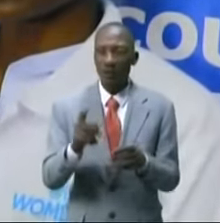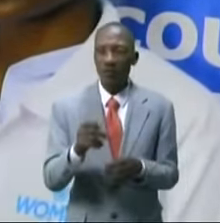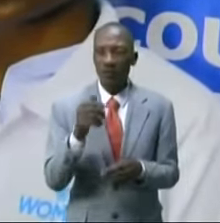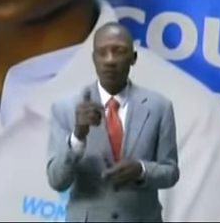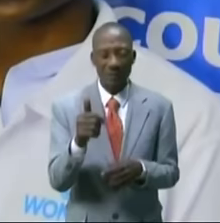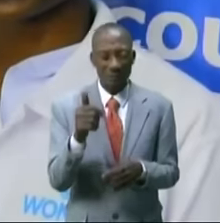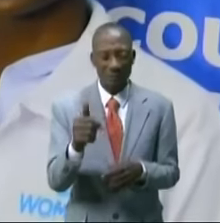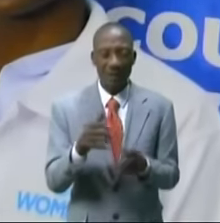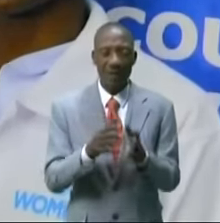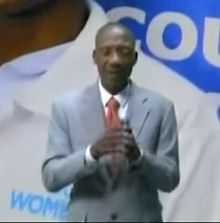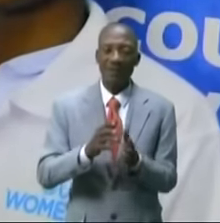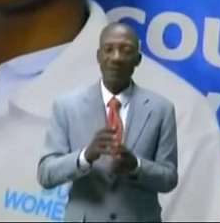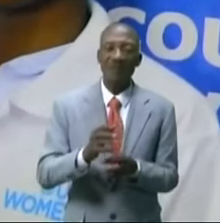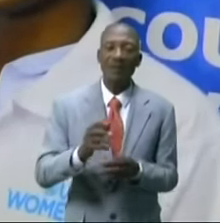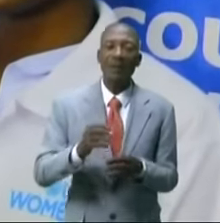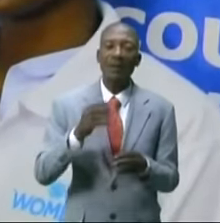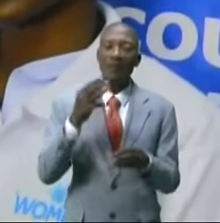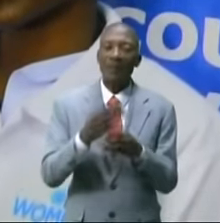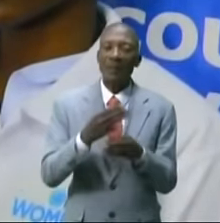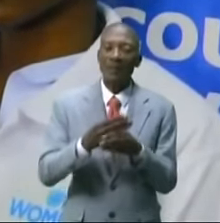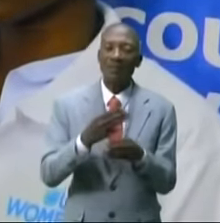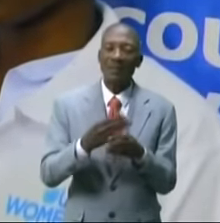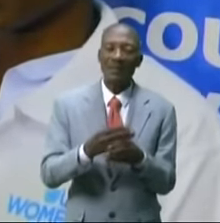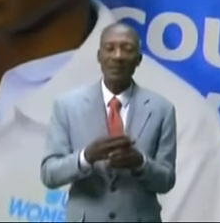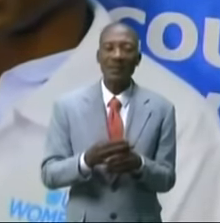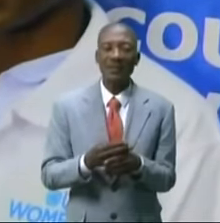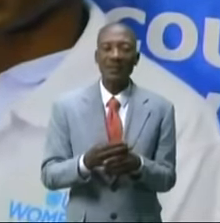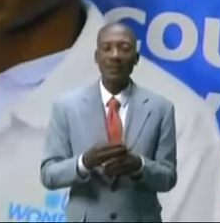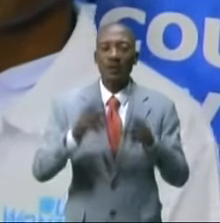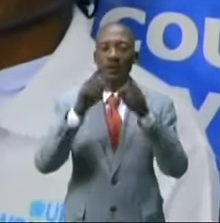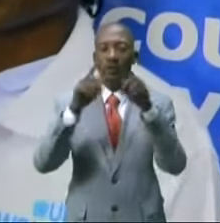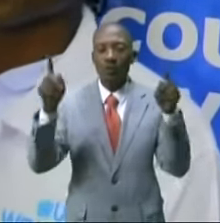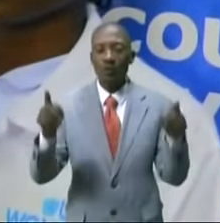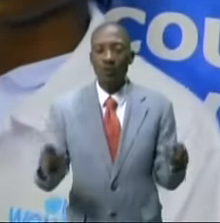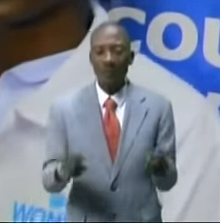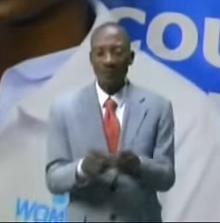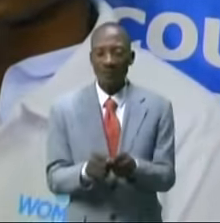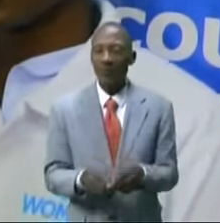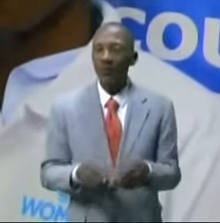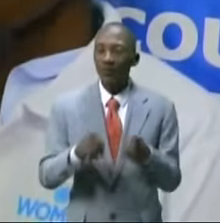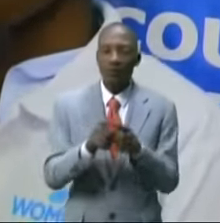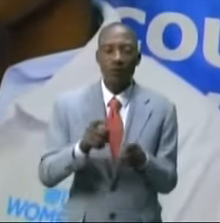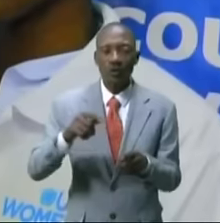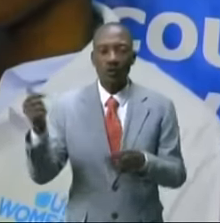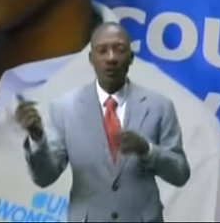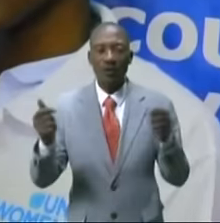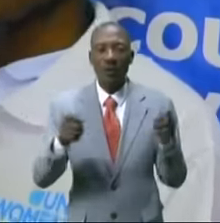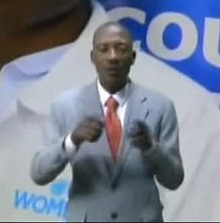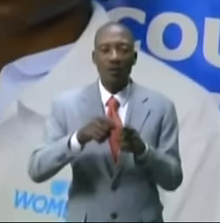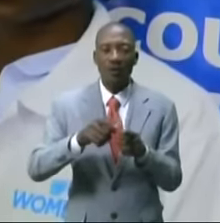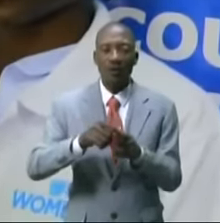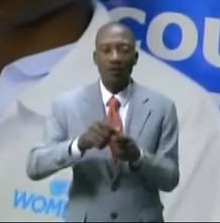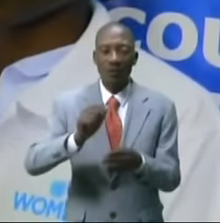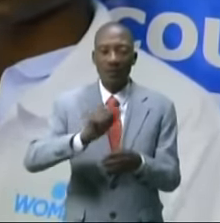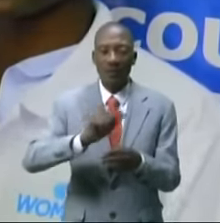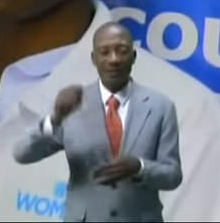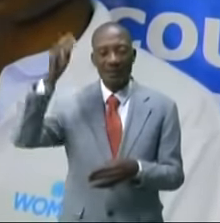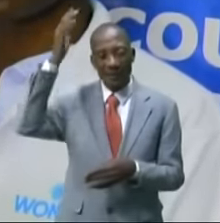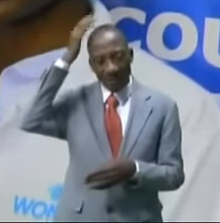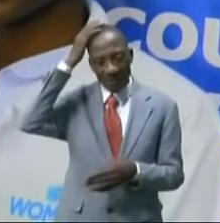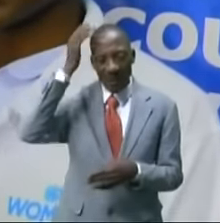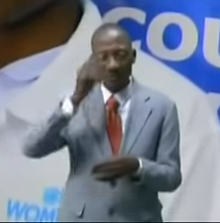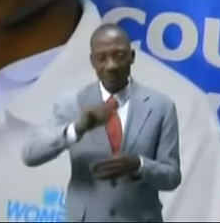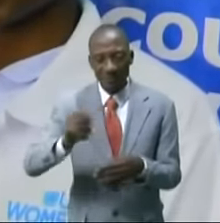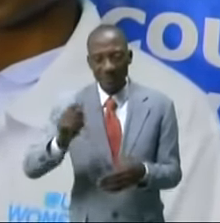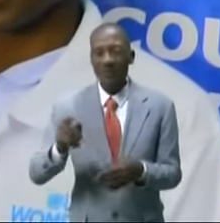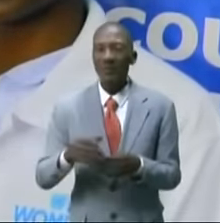algèbre, géométrie et une question de probabilité, et ce sont des leçons qu'on voit aussi dans mon école. Je vois